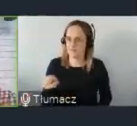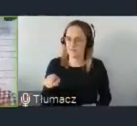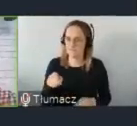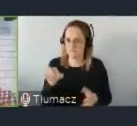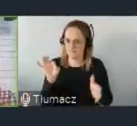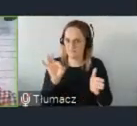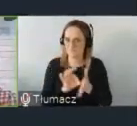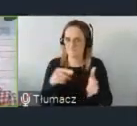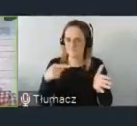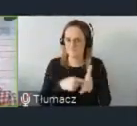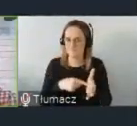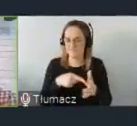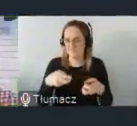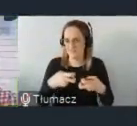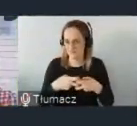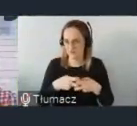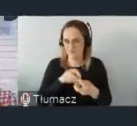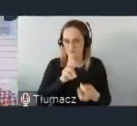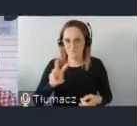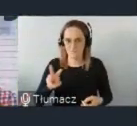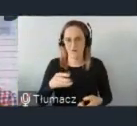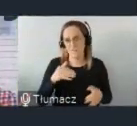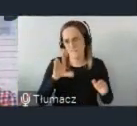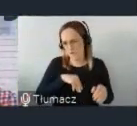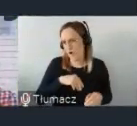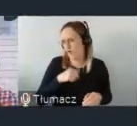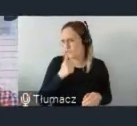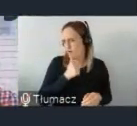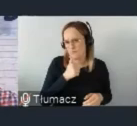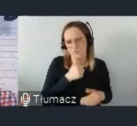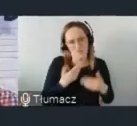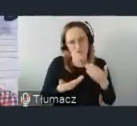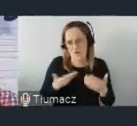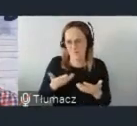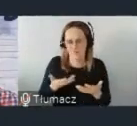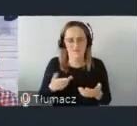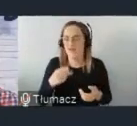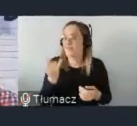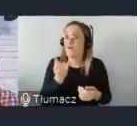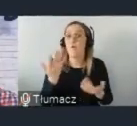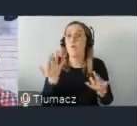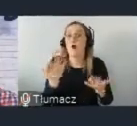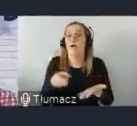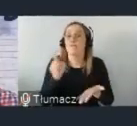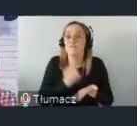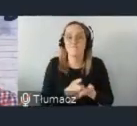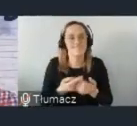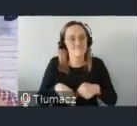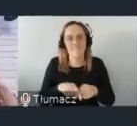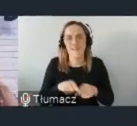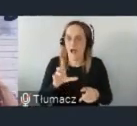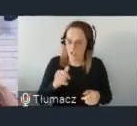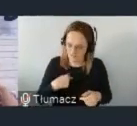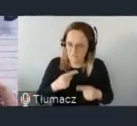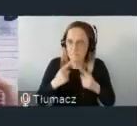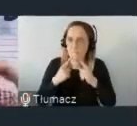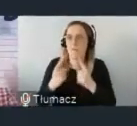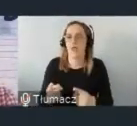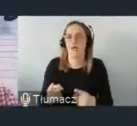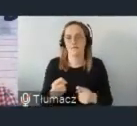ja. Warto to wypróbować. Nie zawsze się to tak prosto udaje, ale polecam Wam